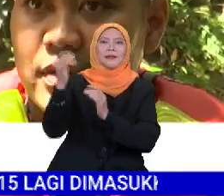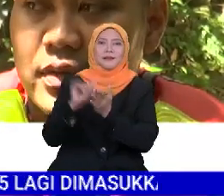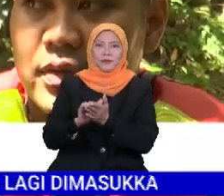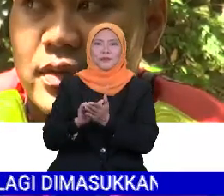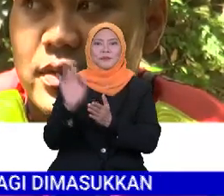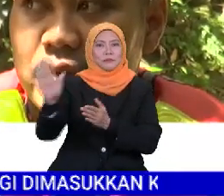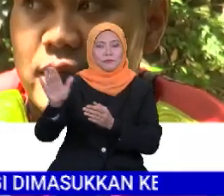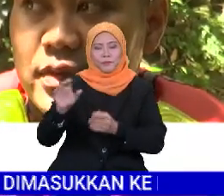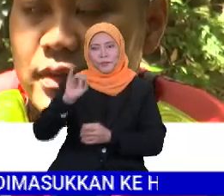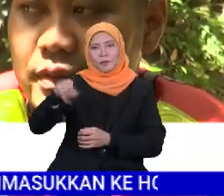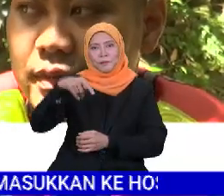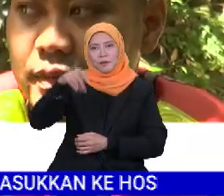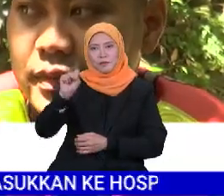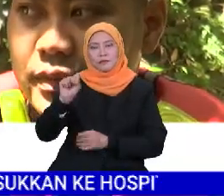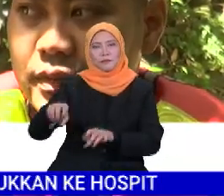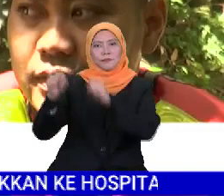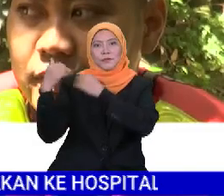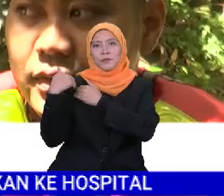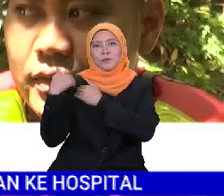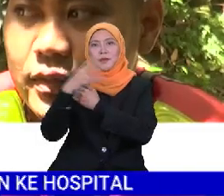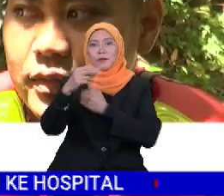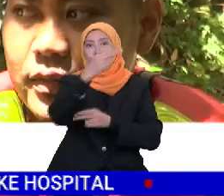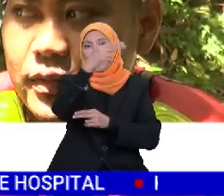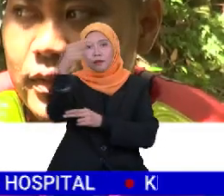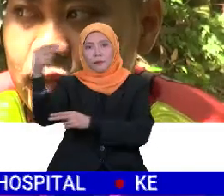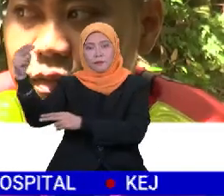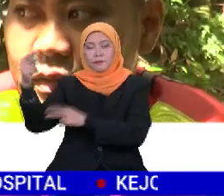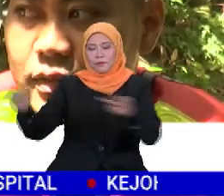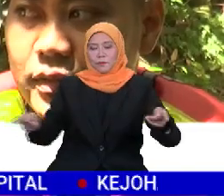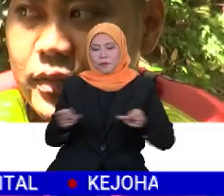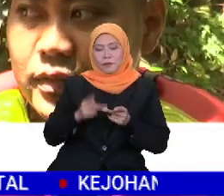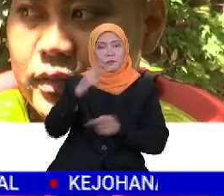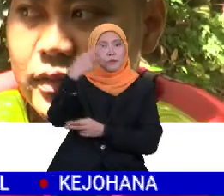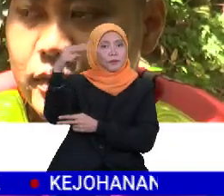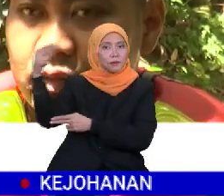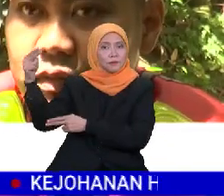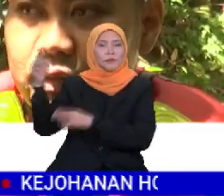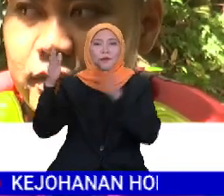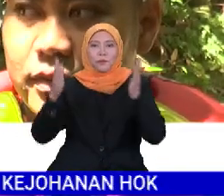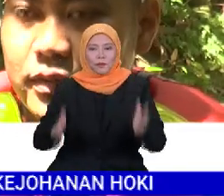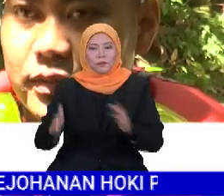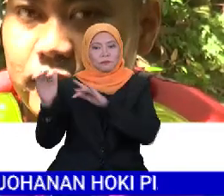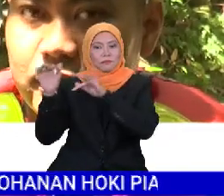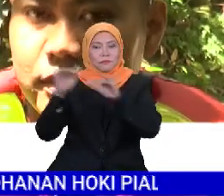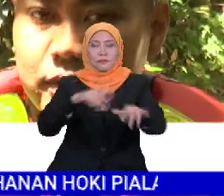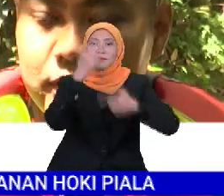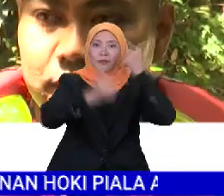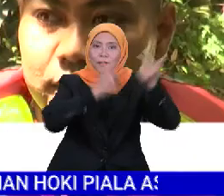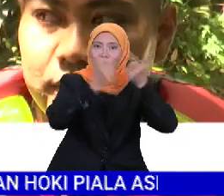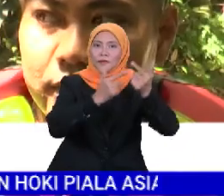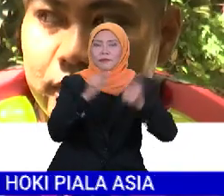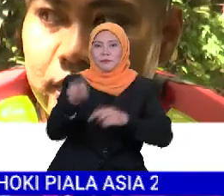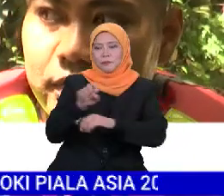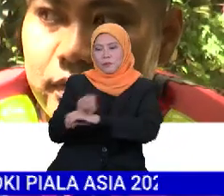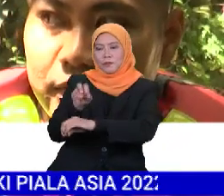lah, termasuk dengan Jabatan Hutan, yang mana sungai-sungai ini adalah kawasan hutan. Jadi para pengunjung akan dinasihatkan oleh pihak